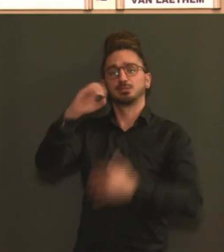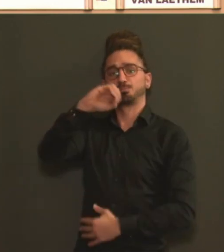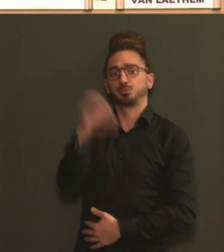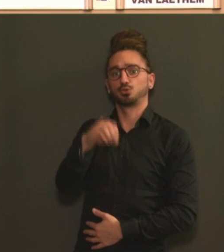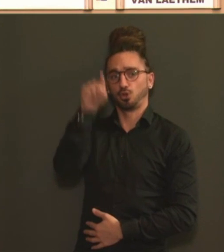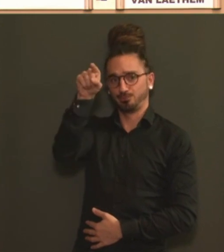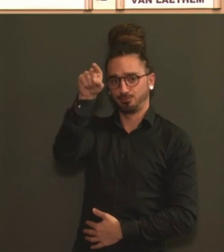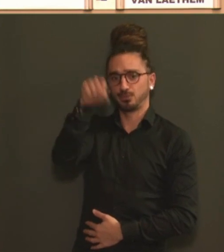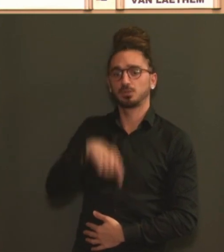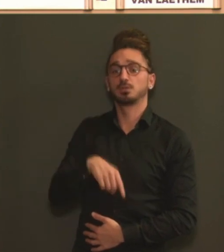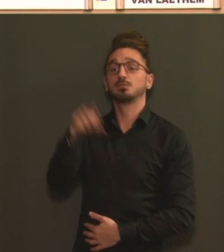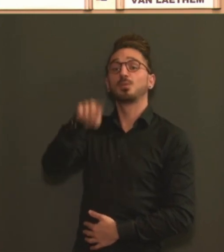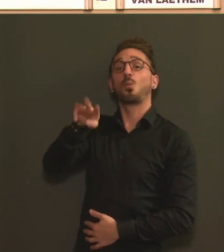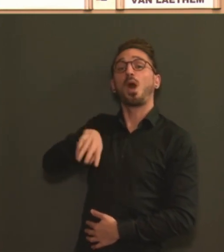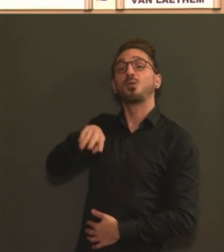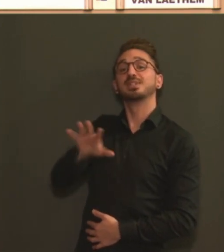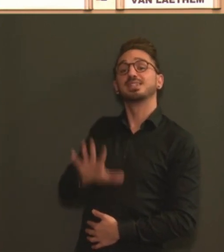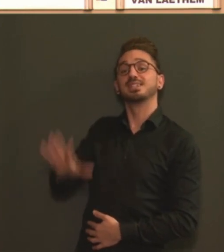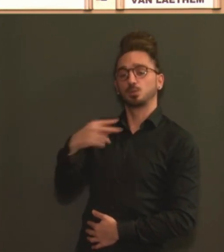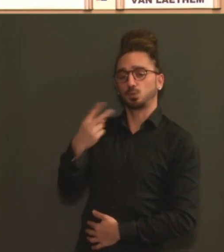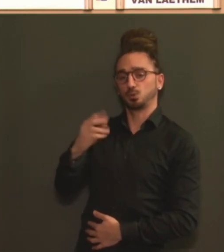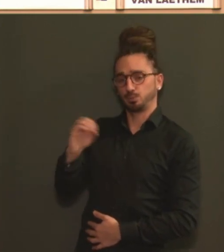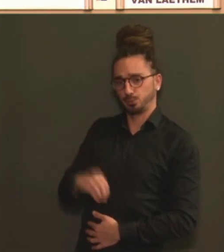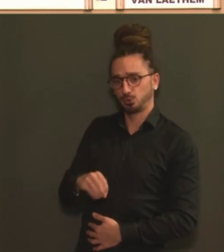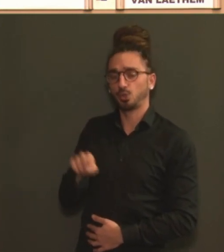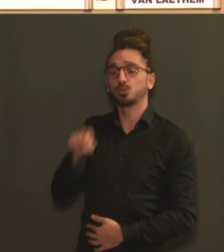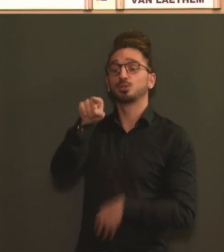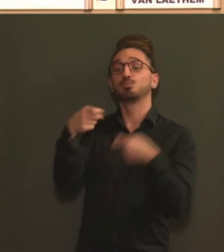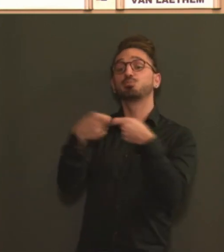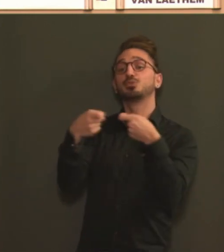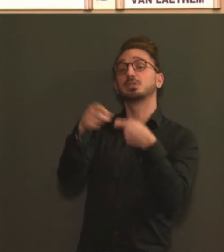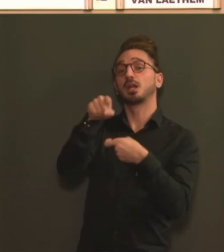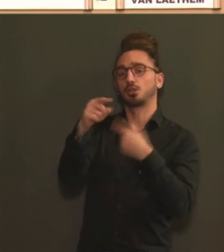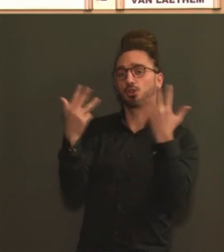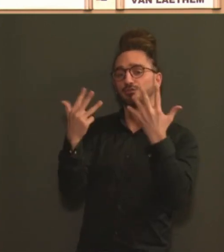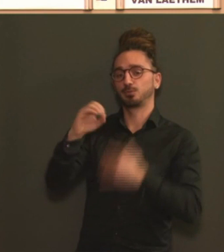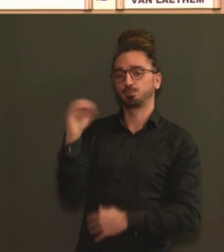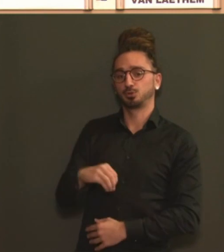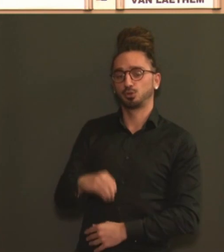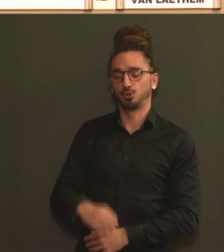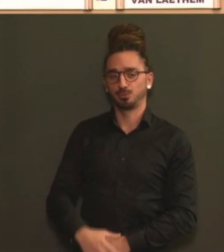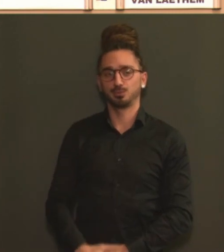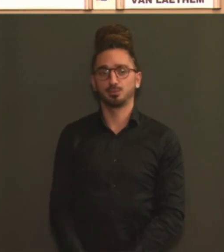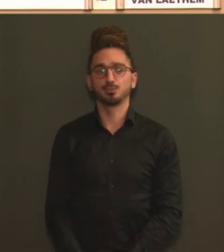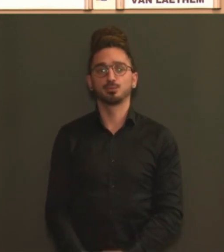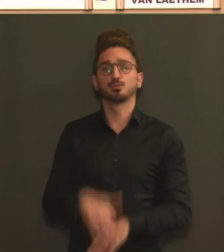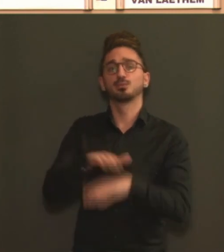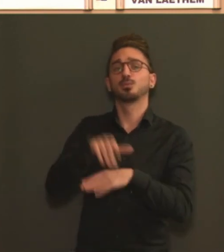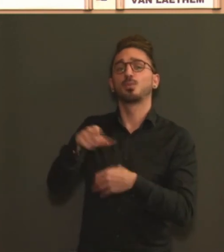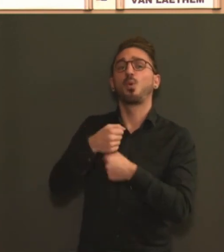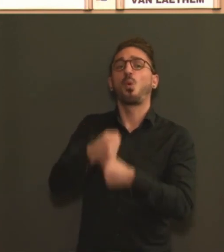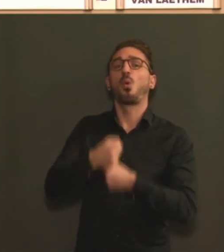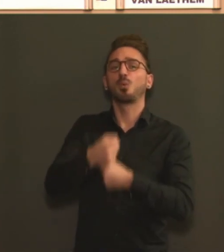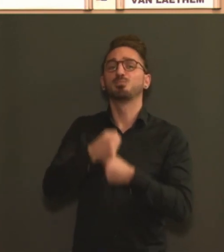9%. Quant aux endroits où il y a des clusters importants, c'est-à-dire plus de 10